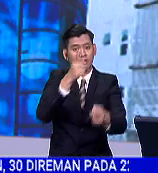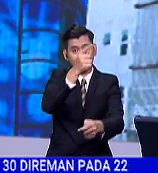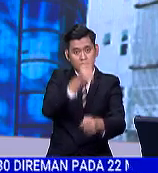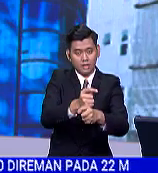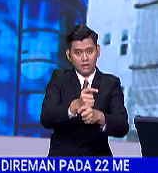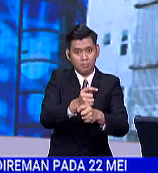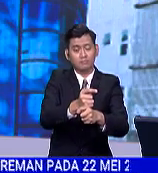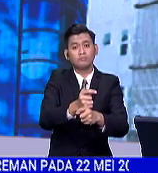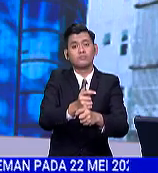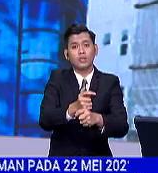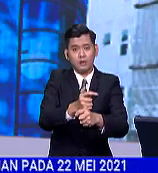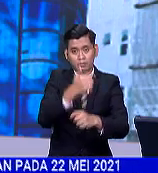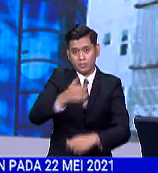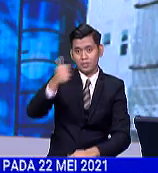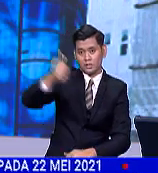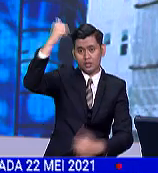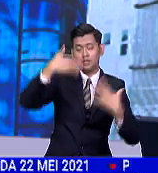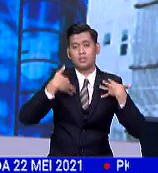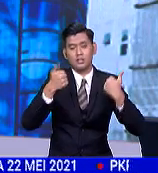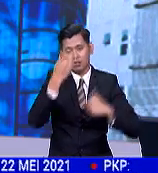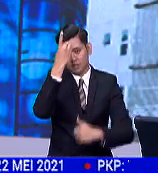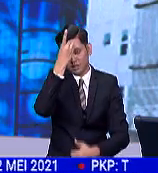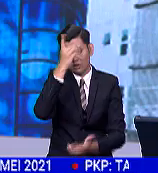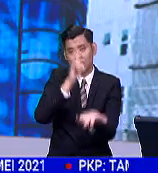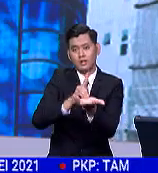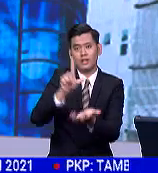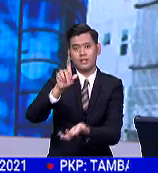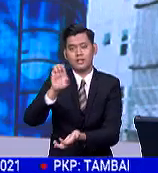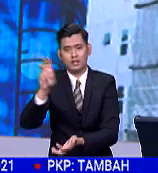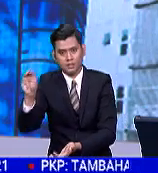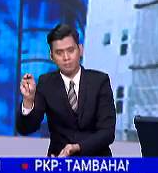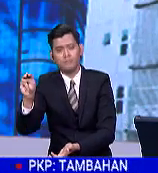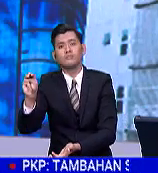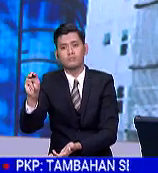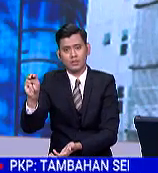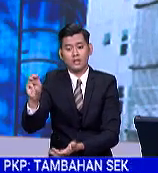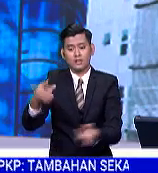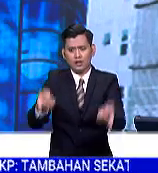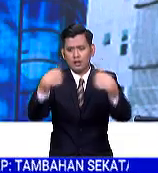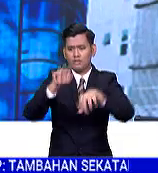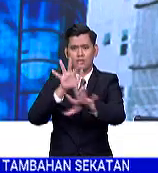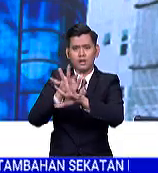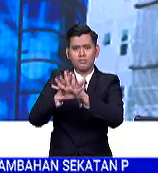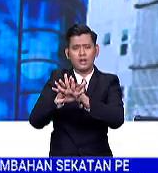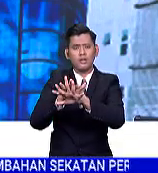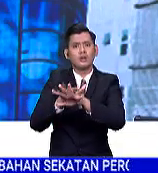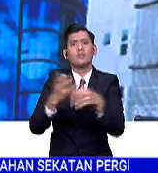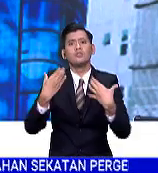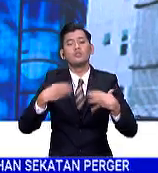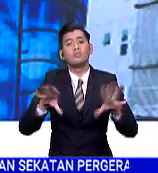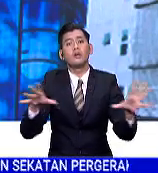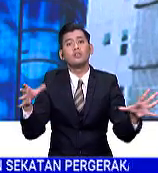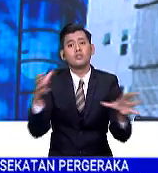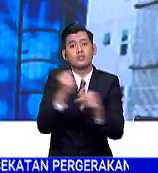Kenyataan Pengarah Kesihatan Negeri Datuk Dr. Ding Lei Ming menyebut kehadiran beramai-ramai individu berkenaan adalah untuk cuba